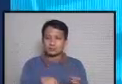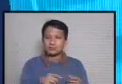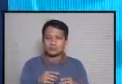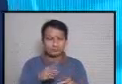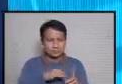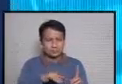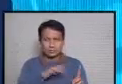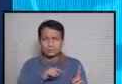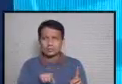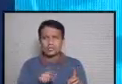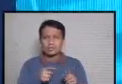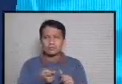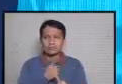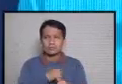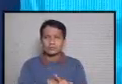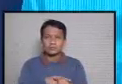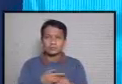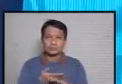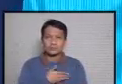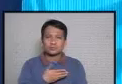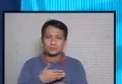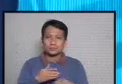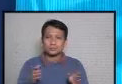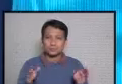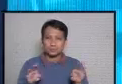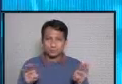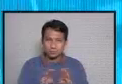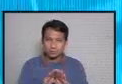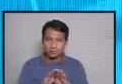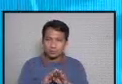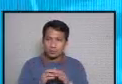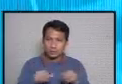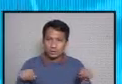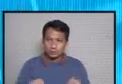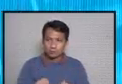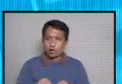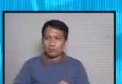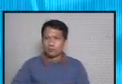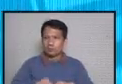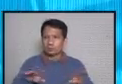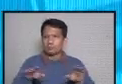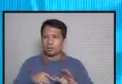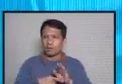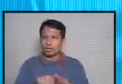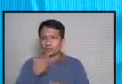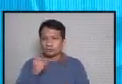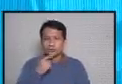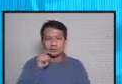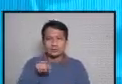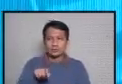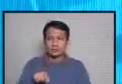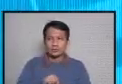ay inobserbahan muna ang mga ito sa closed area bago pinakalat. Dapat daw mapatay